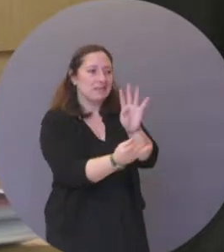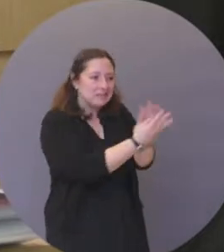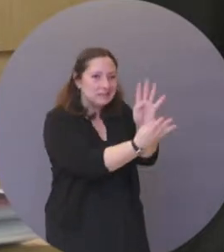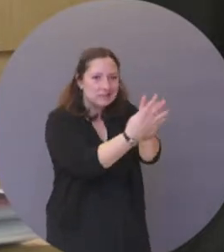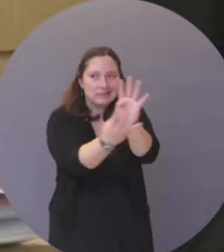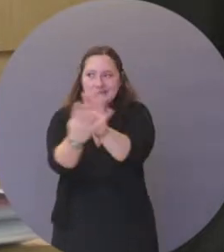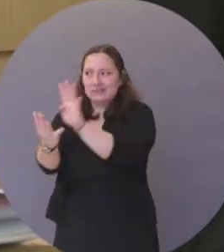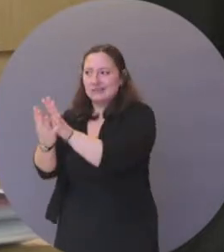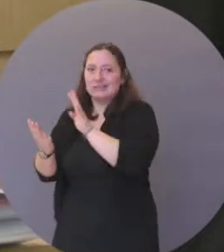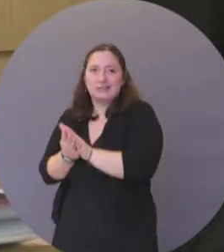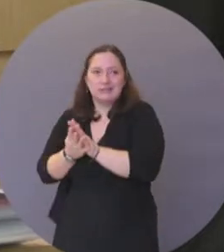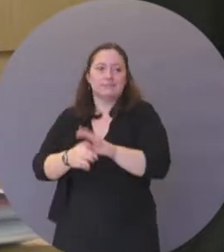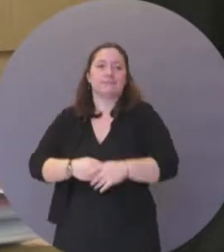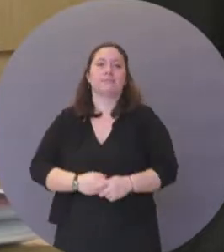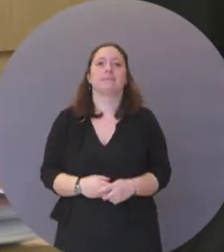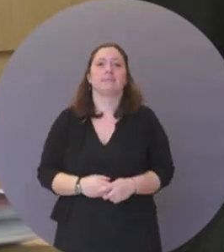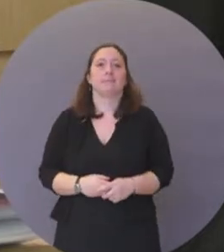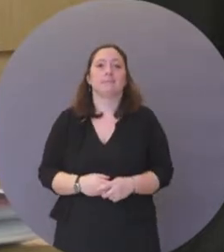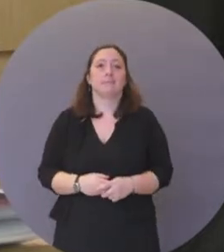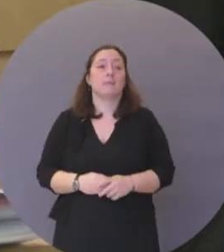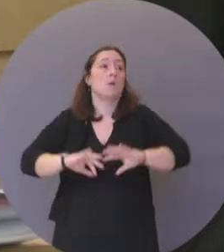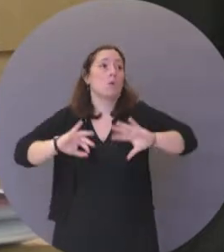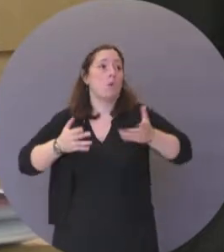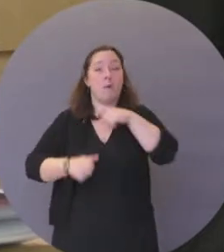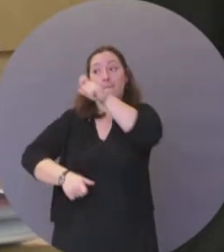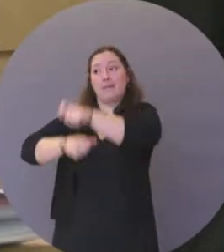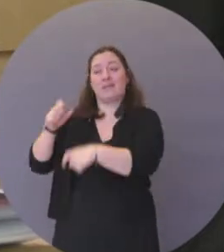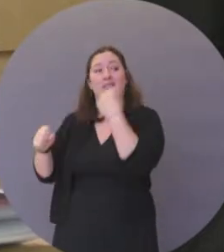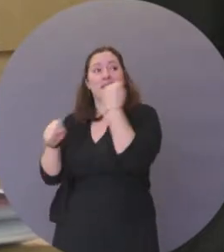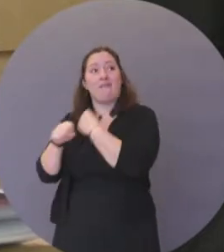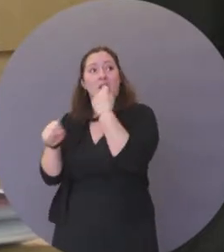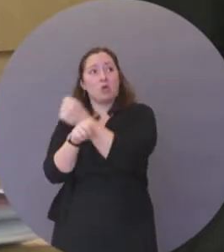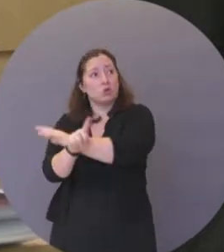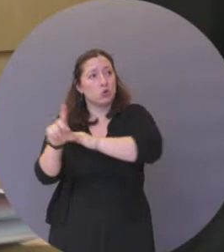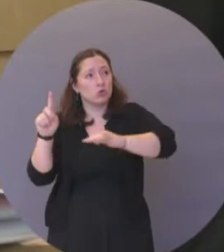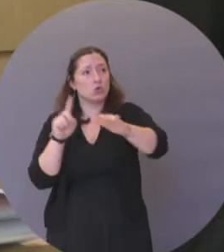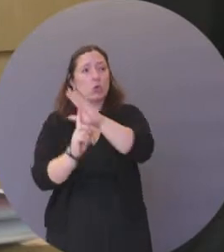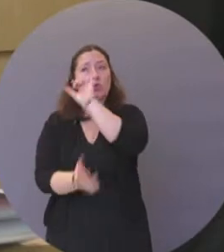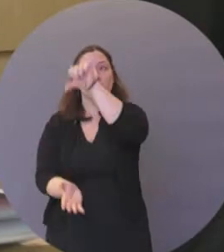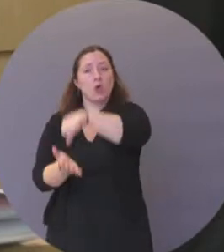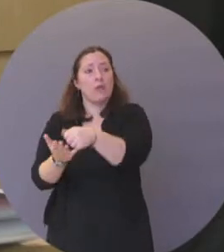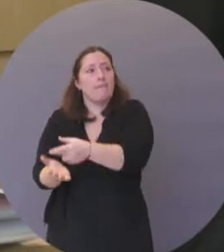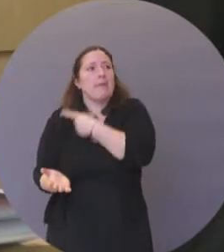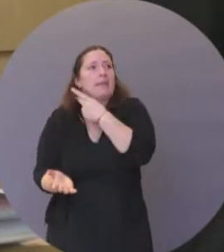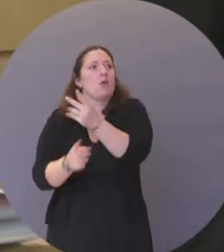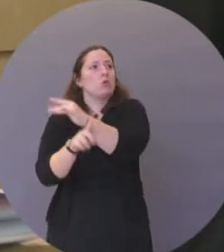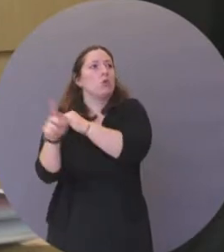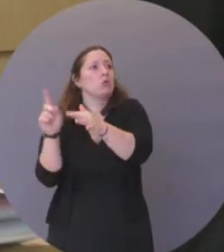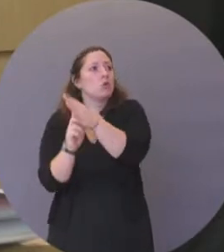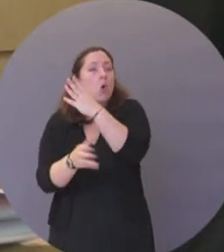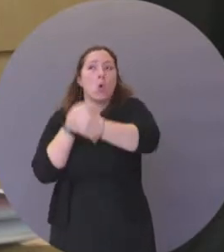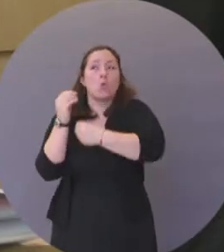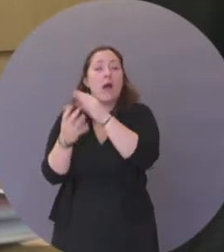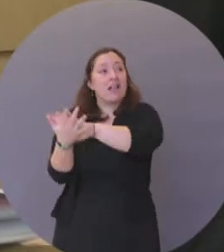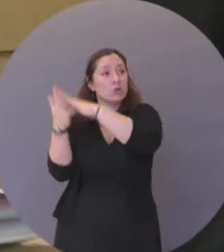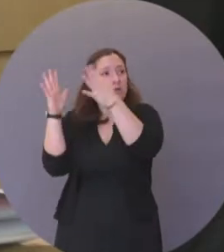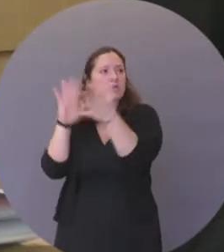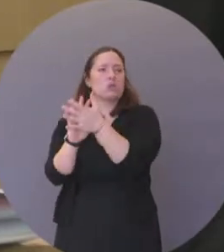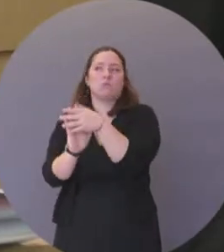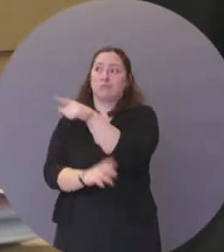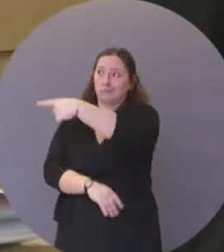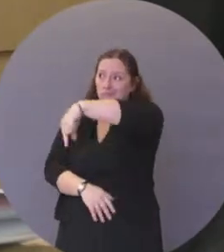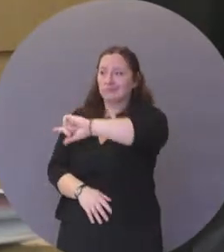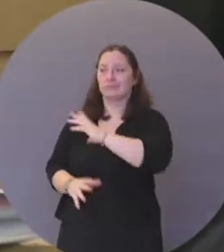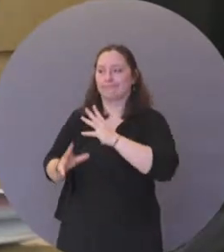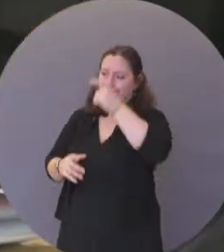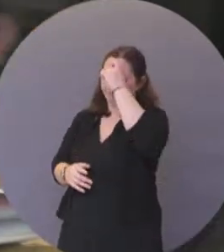travers je dirais de nos travailleurs sociaux de des centres médico-sociaux et aussi des associations que je n'oublie pas qui font un travail